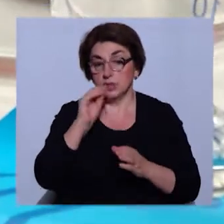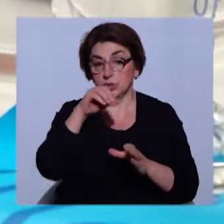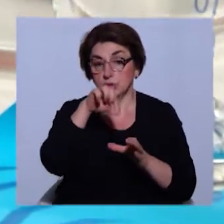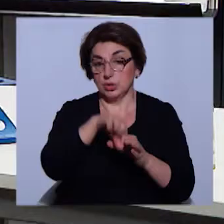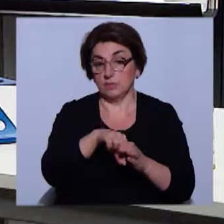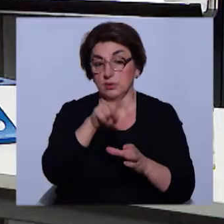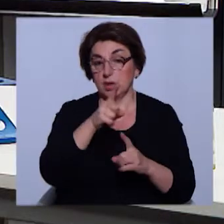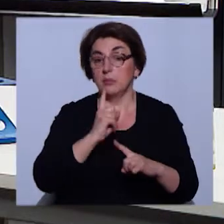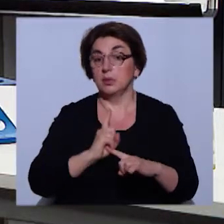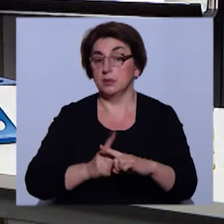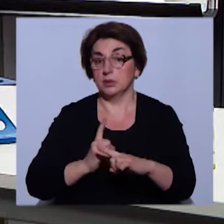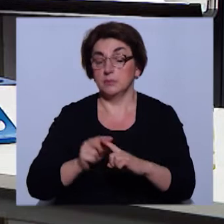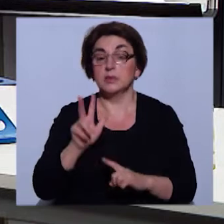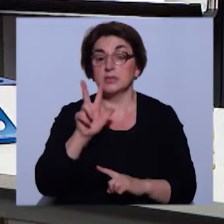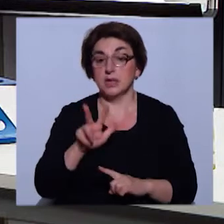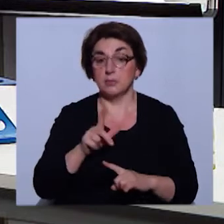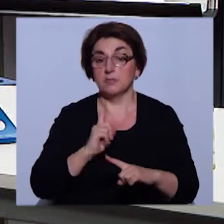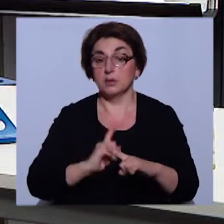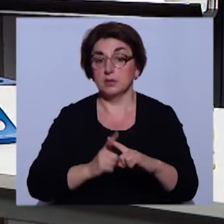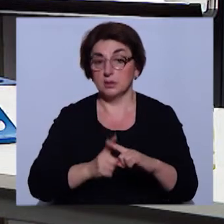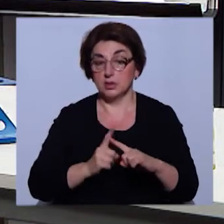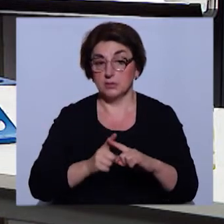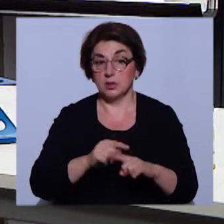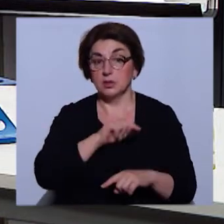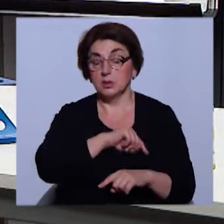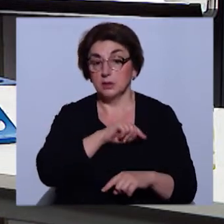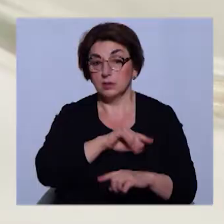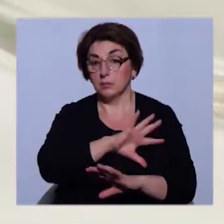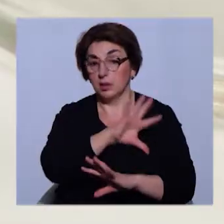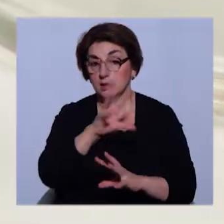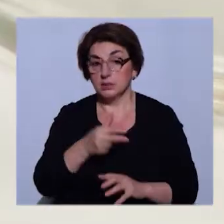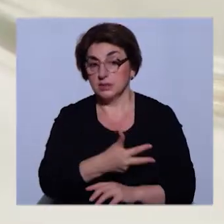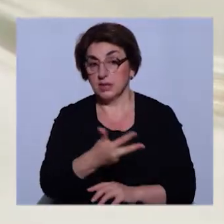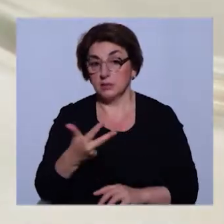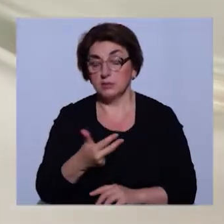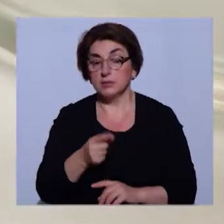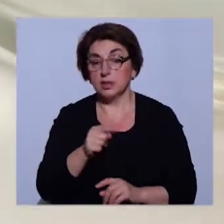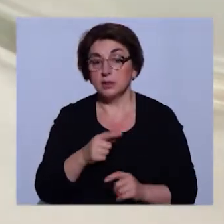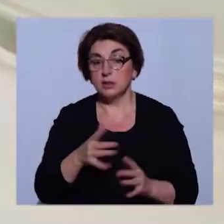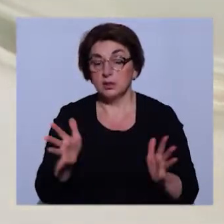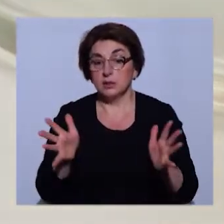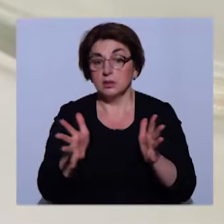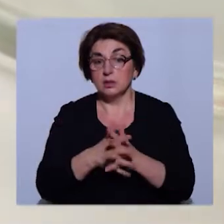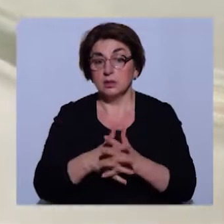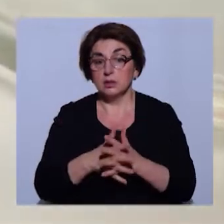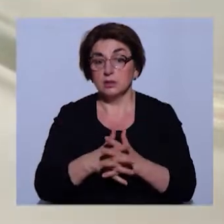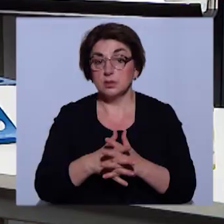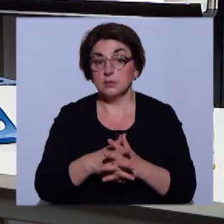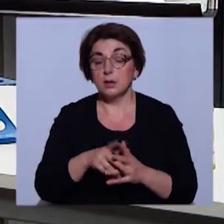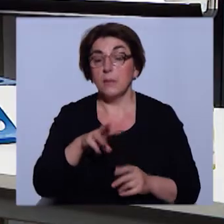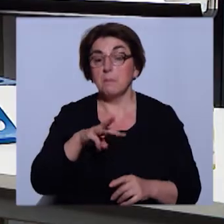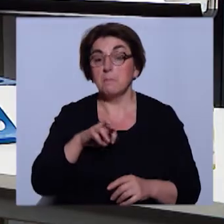მეტალებს, სამივე მეტალია, სამივე მეტალური თვისებებით ხასიათდება და რეაქციის